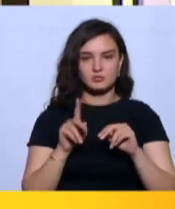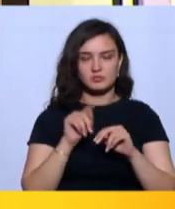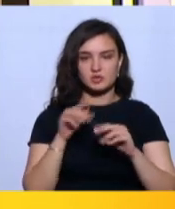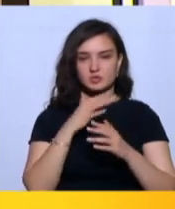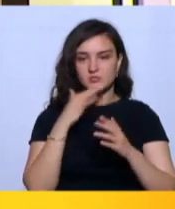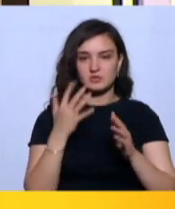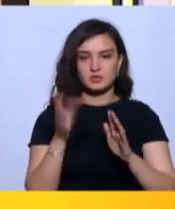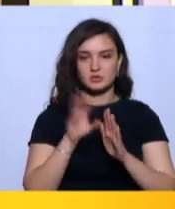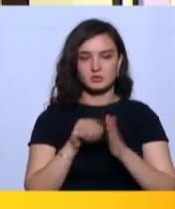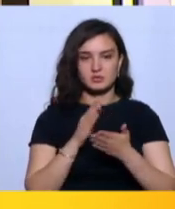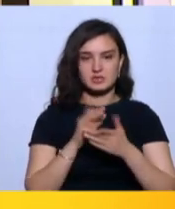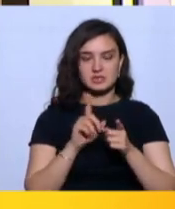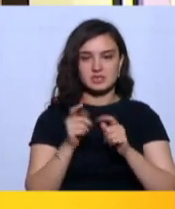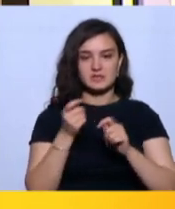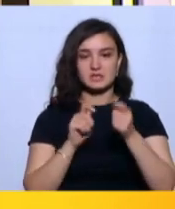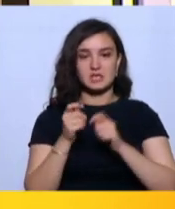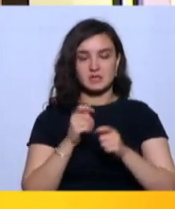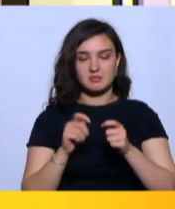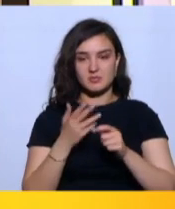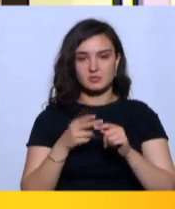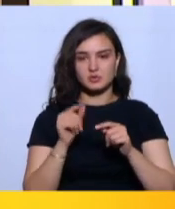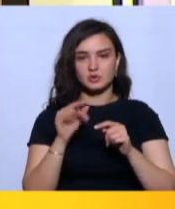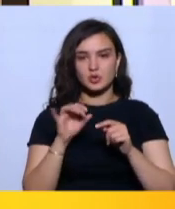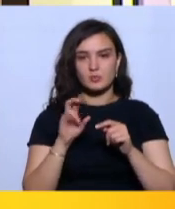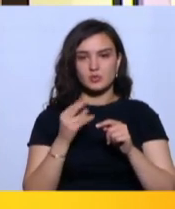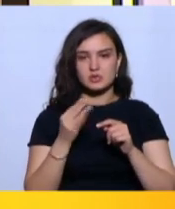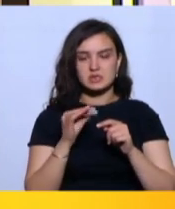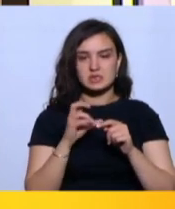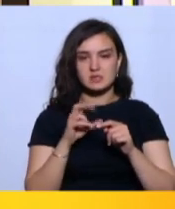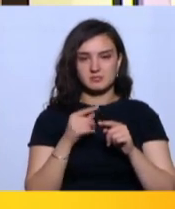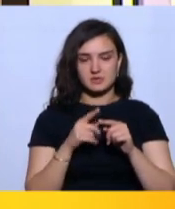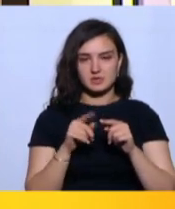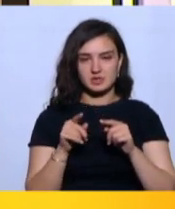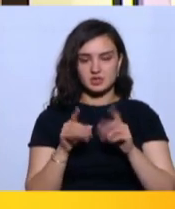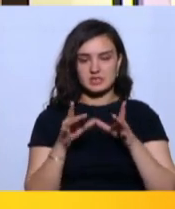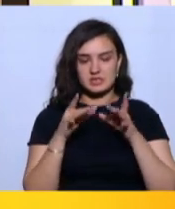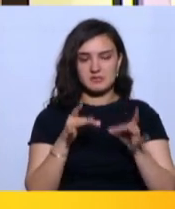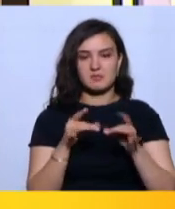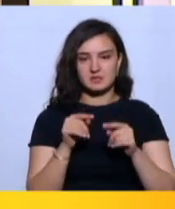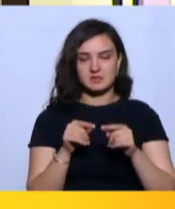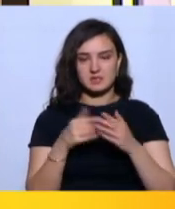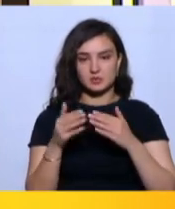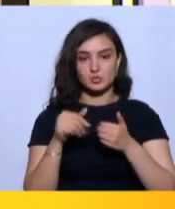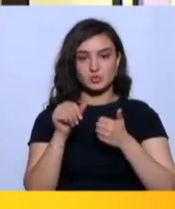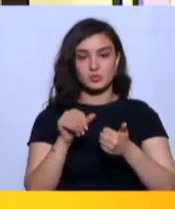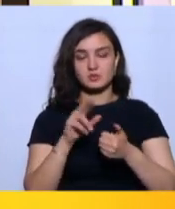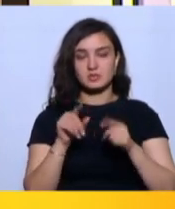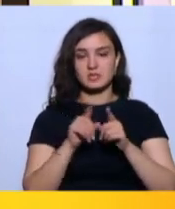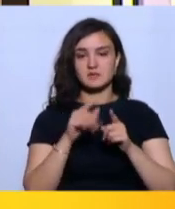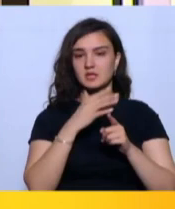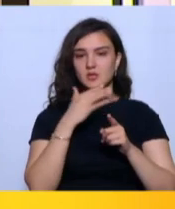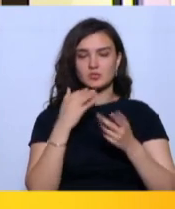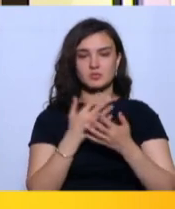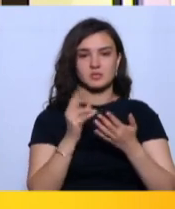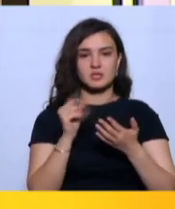დიდი რაოდენობით არის ისეთი ნივთიერებები, რომელიც თრომბოციტების, ანუ ფირფიტების შეწებებას, აგრეგაციას უწყობს ხელს და აგრეთვე დიდი